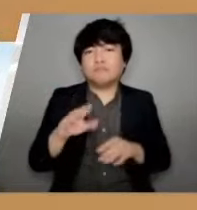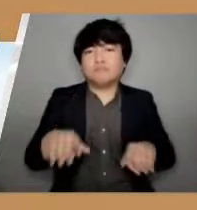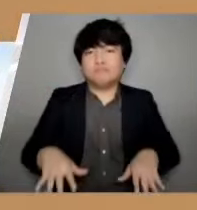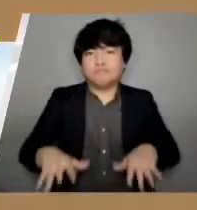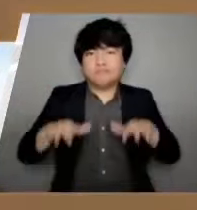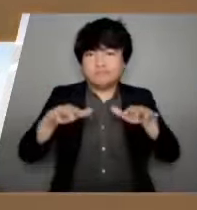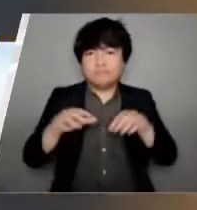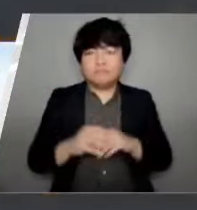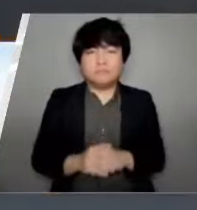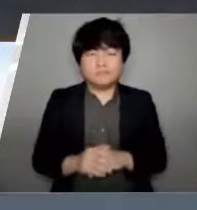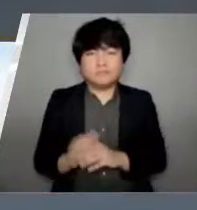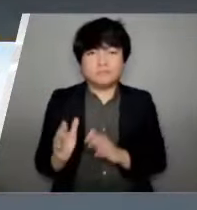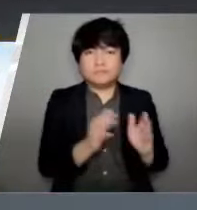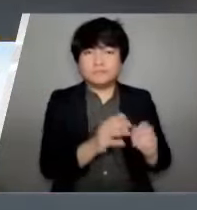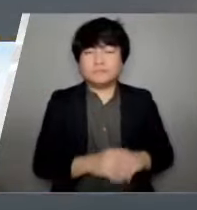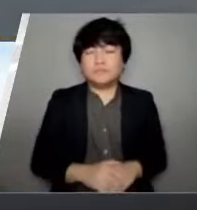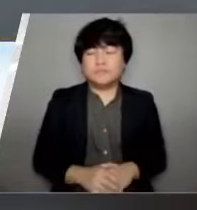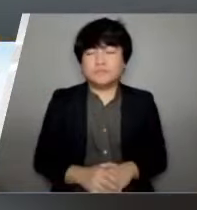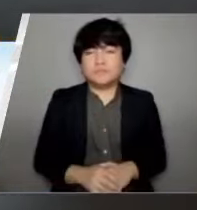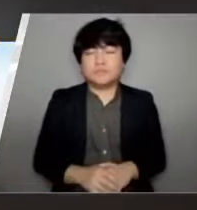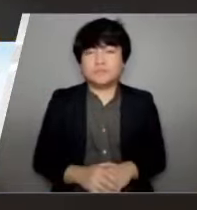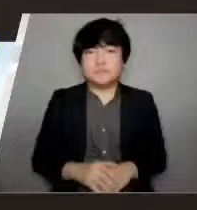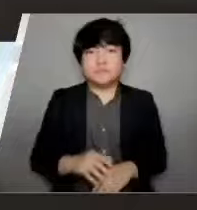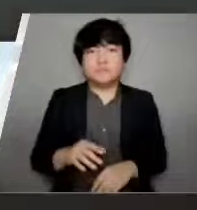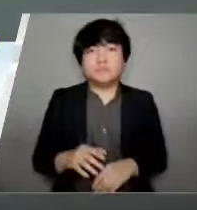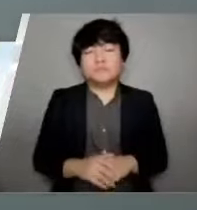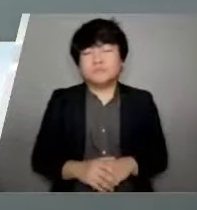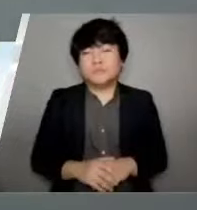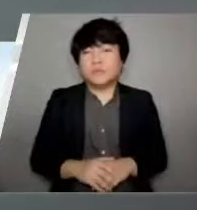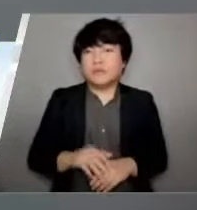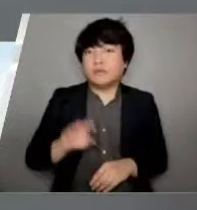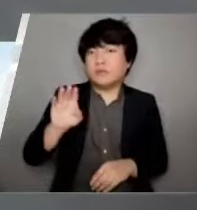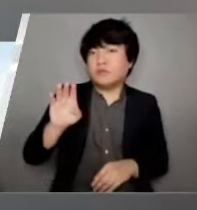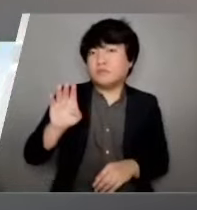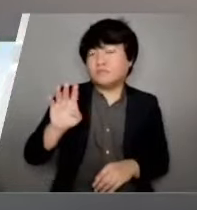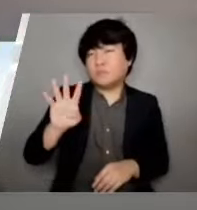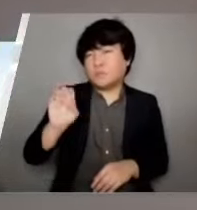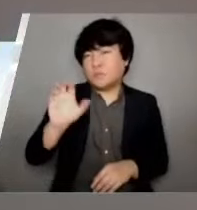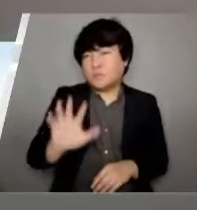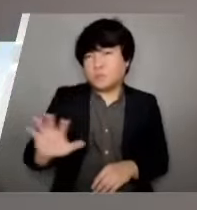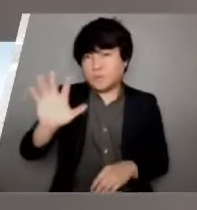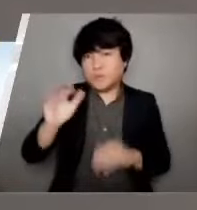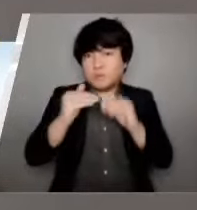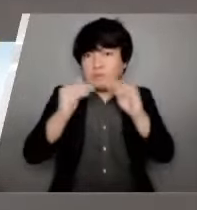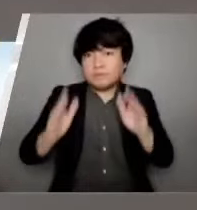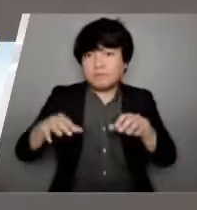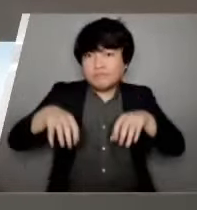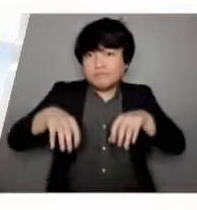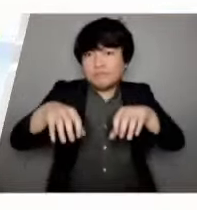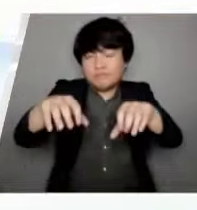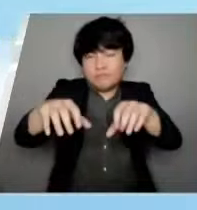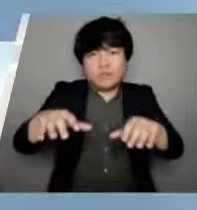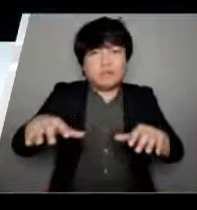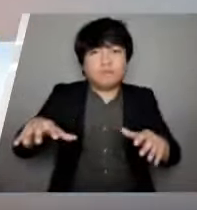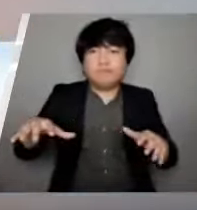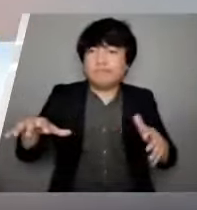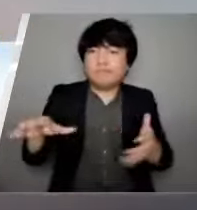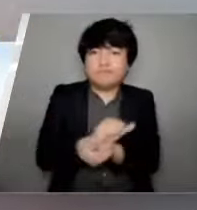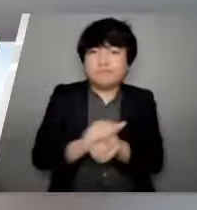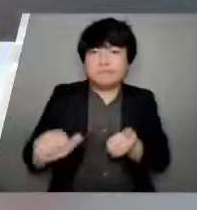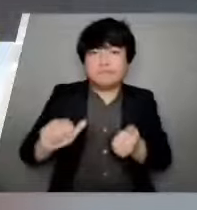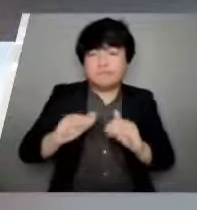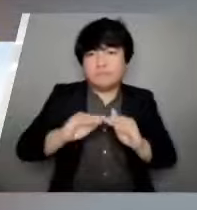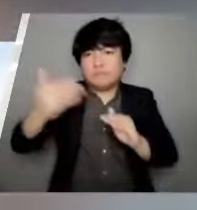40 bahay ang nasira dahil sa malakas na hangin at ulan sa Liloan, Cebu. Nagliparan ang mga debris. Ayon